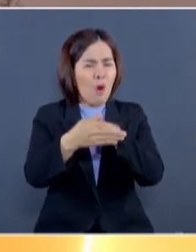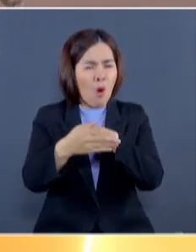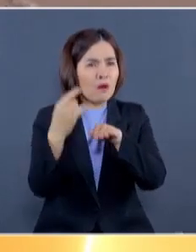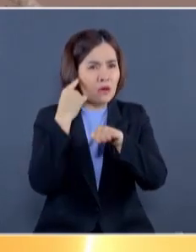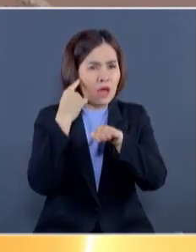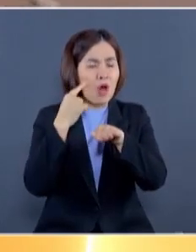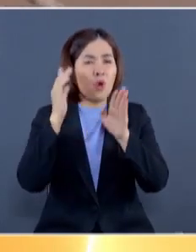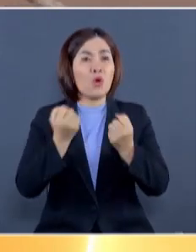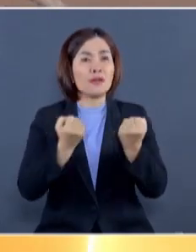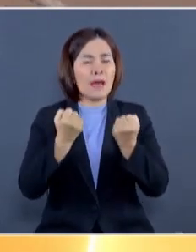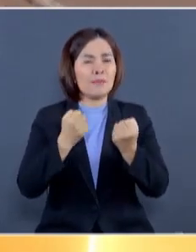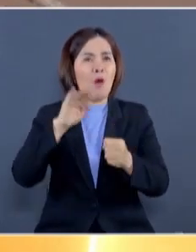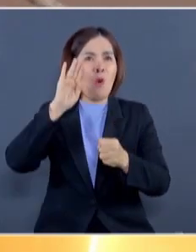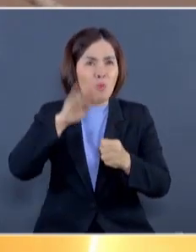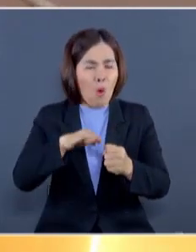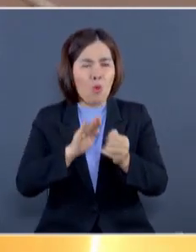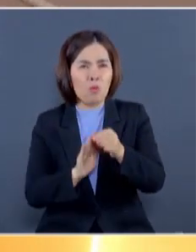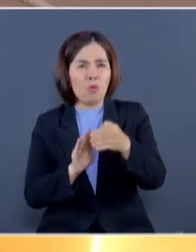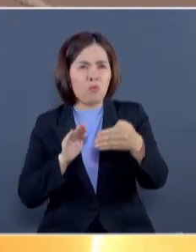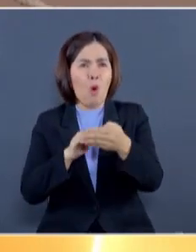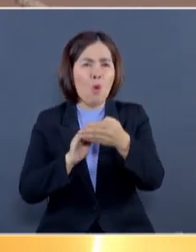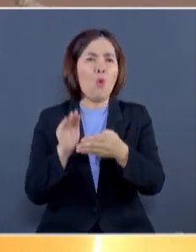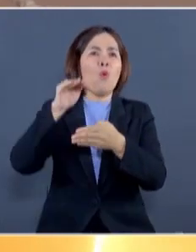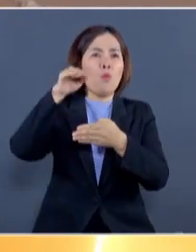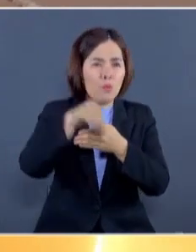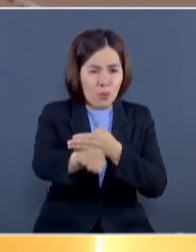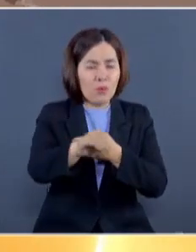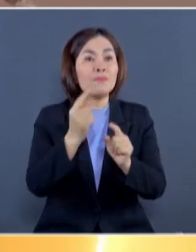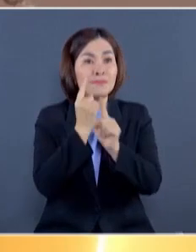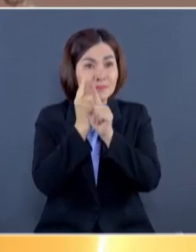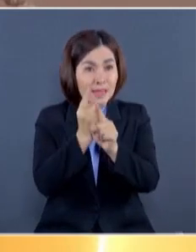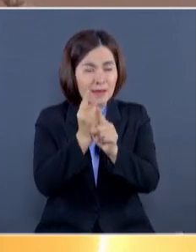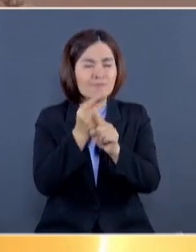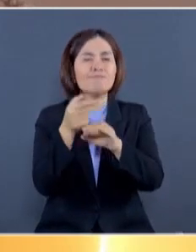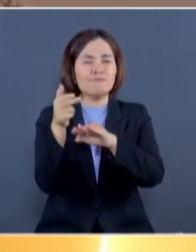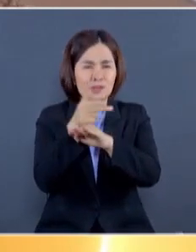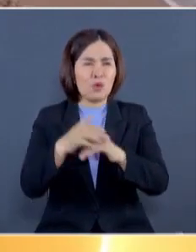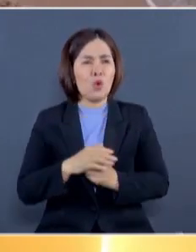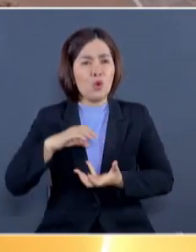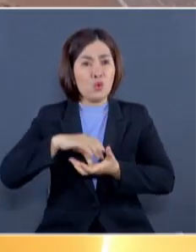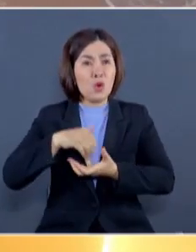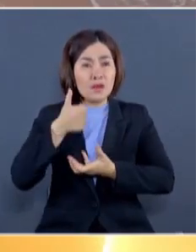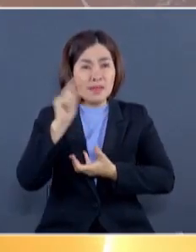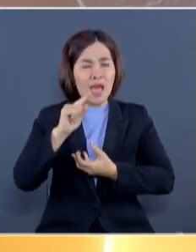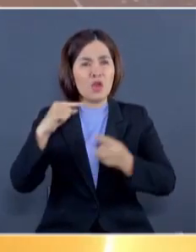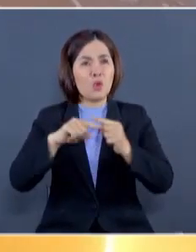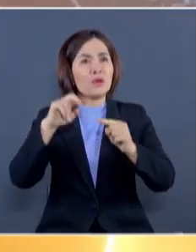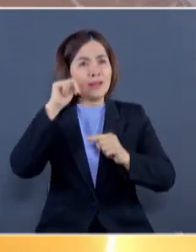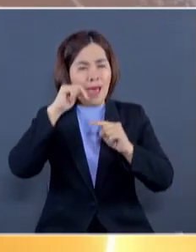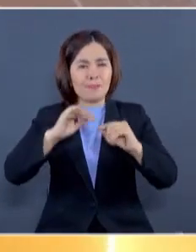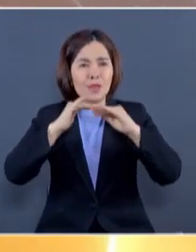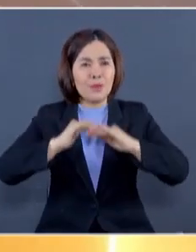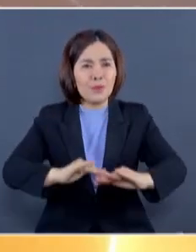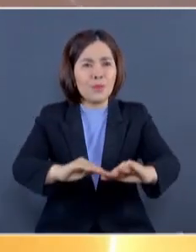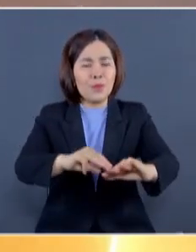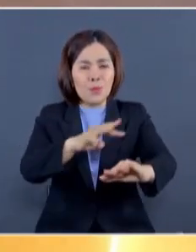จากนั้นคนขับเร่งเครื่องรถก็เลยพุ่งตกลงไปในทะเลแบบเยนะฮะเคราะดีช่วงนั้นน้ำลงพอดีคนขับก็เลย